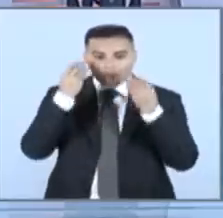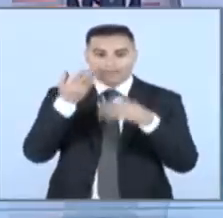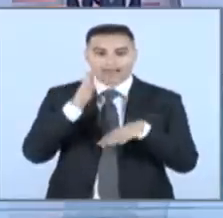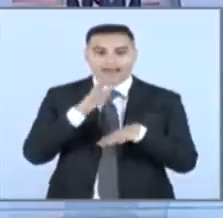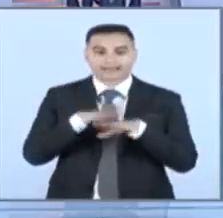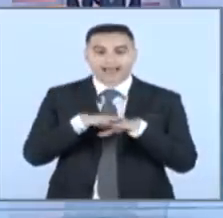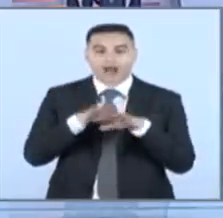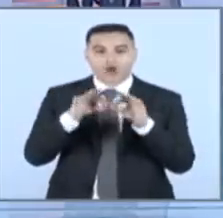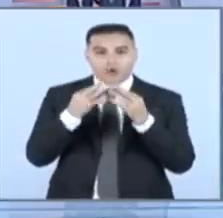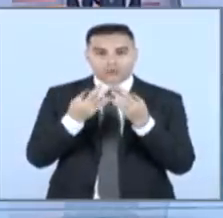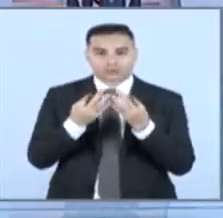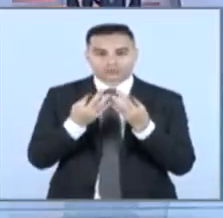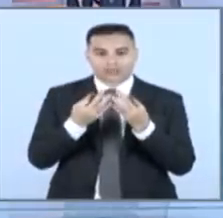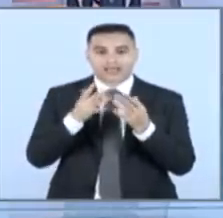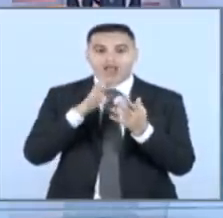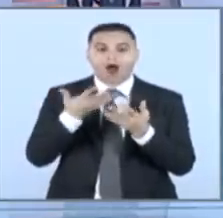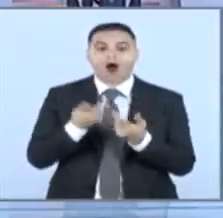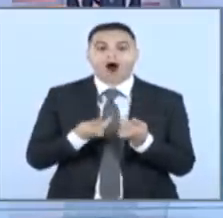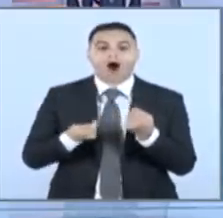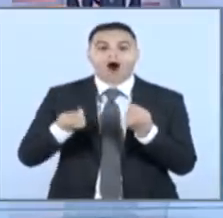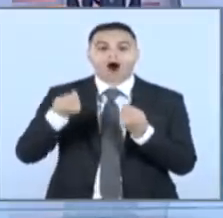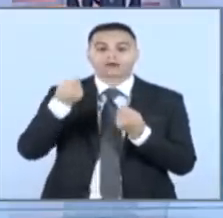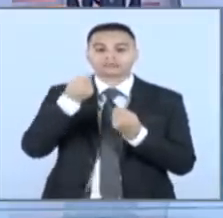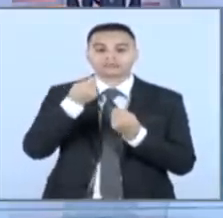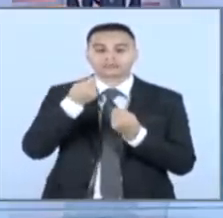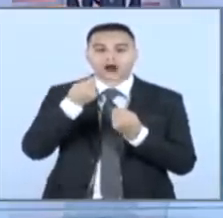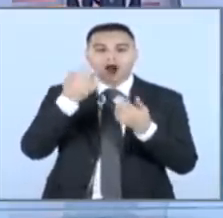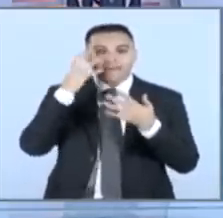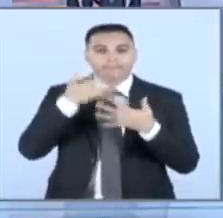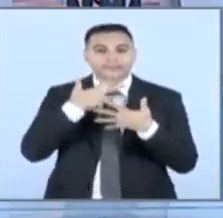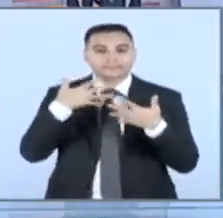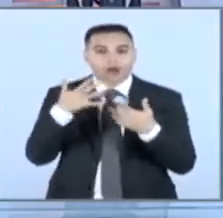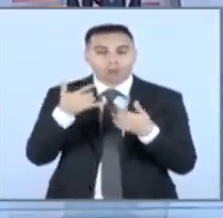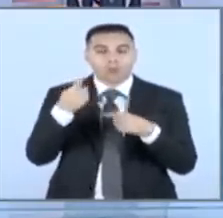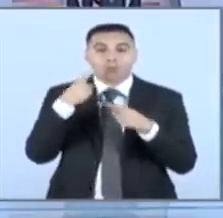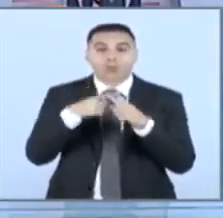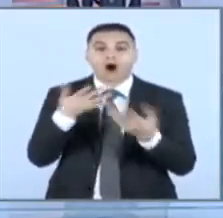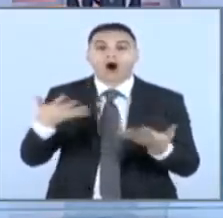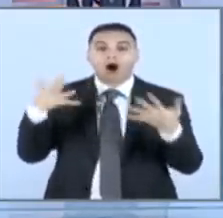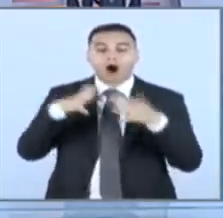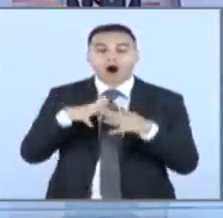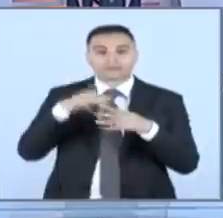معلومات عائلية، ايه اكتر حاجة بتبسط اخوك